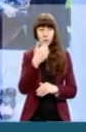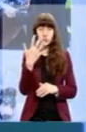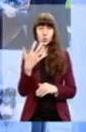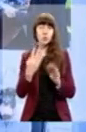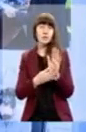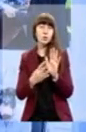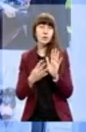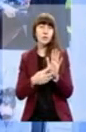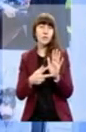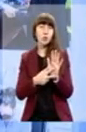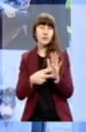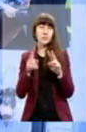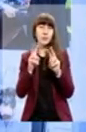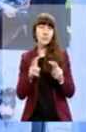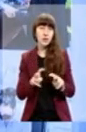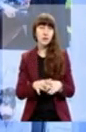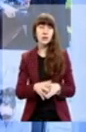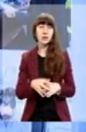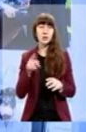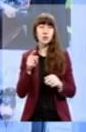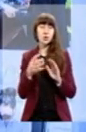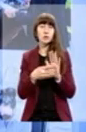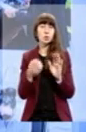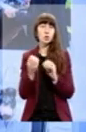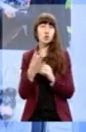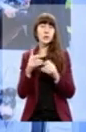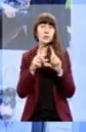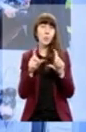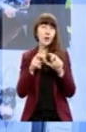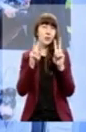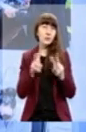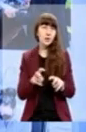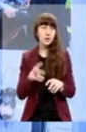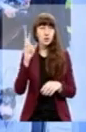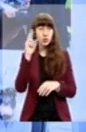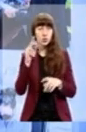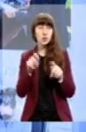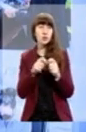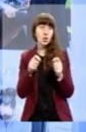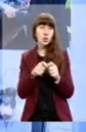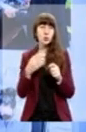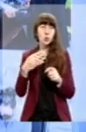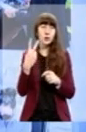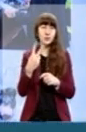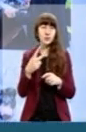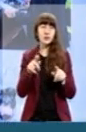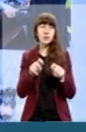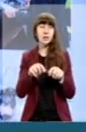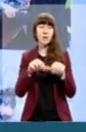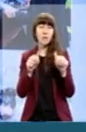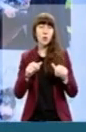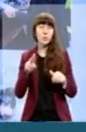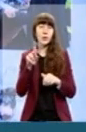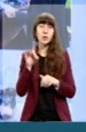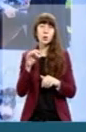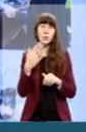рейдов. Проверкой охвачено 1914 объектов. Количество объектов с нарушением 42, составлено административных дел